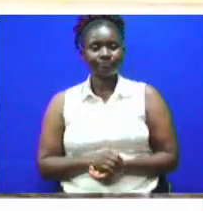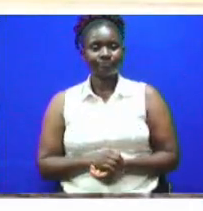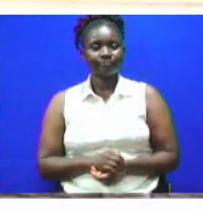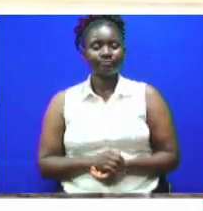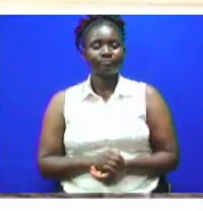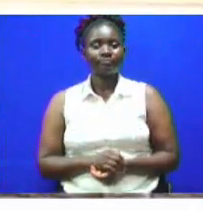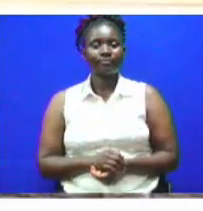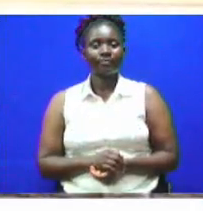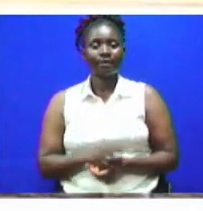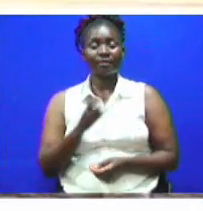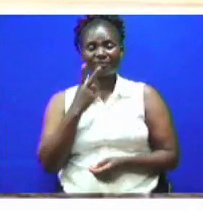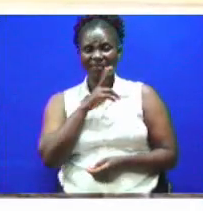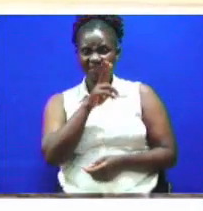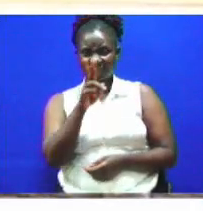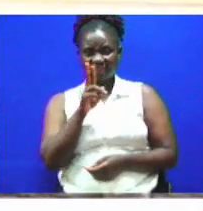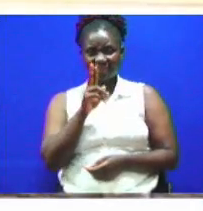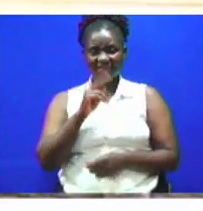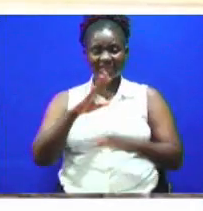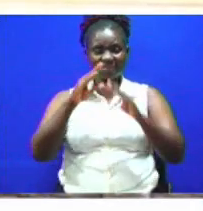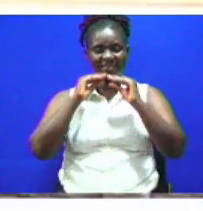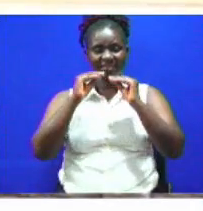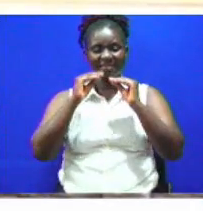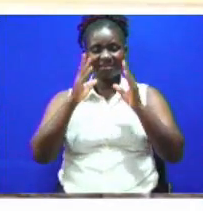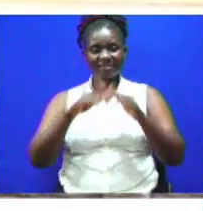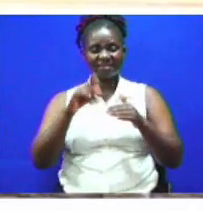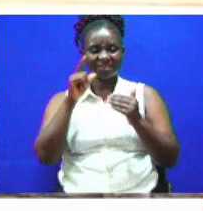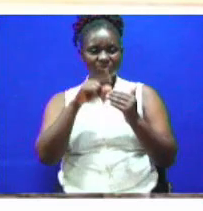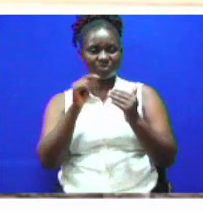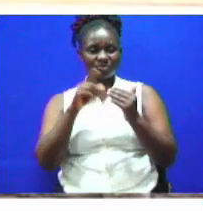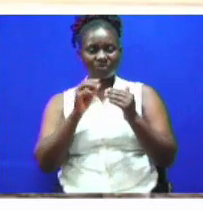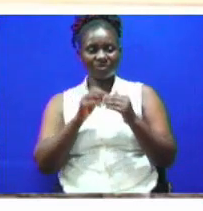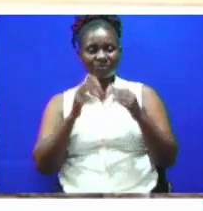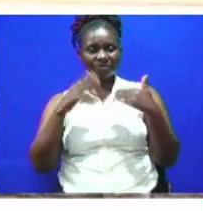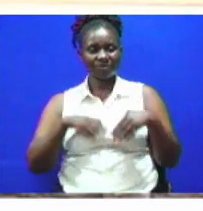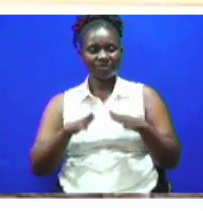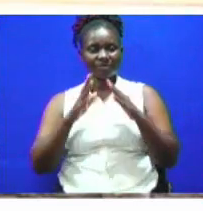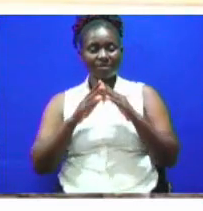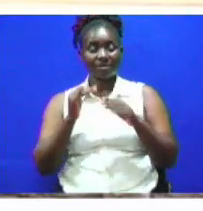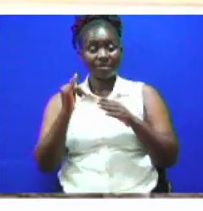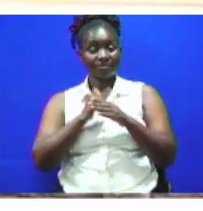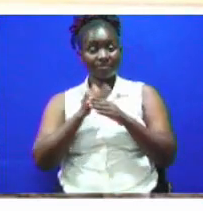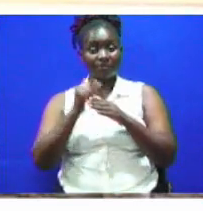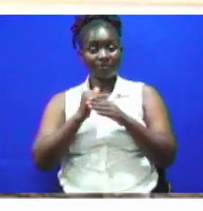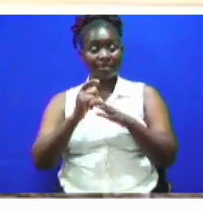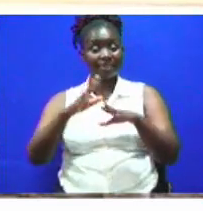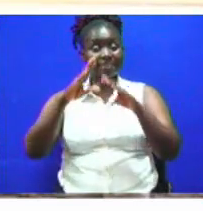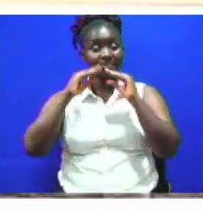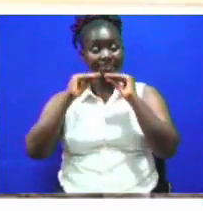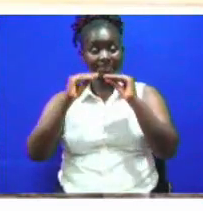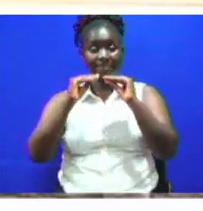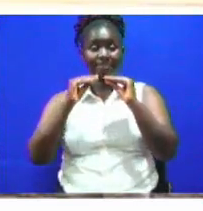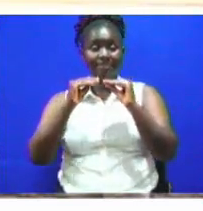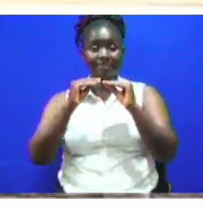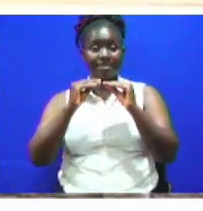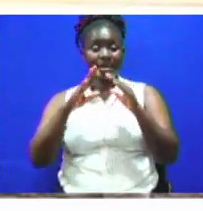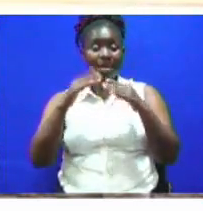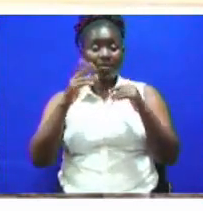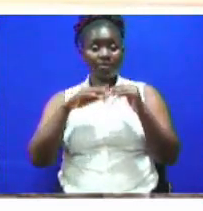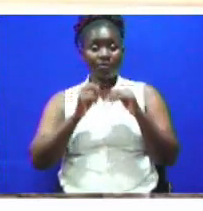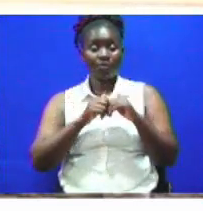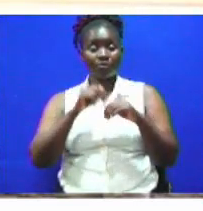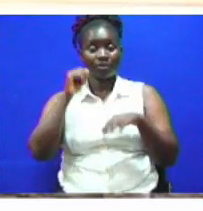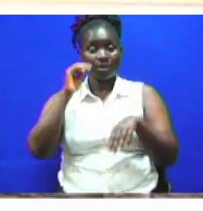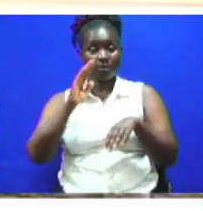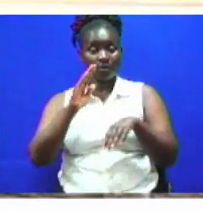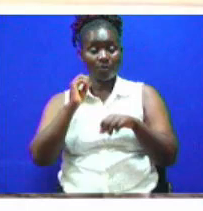aligeri toka rana, umuari mwe keracho, wasekera ya iruli bagari yoko bintani, alina asago chikufundisho. Elindama nye miruma ya haya bija,